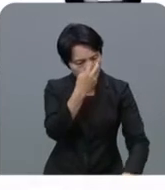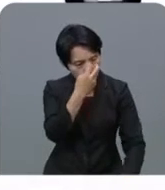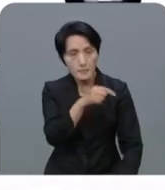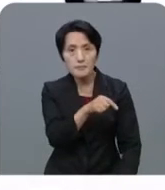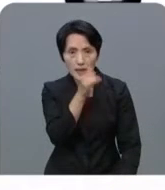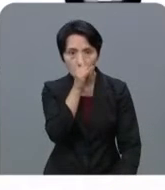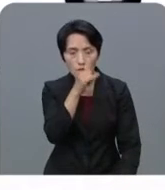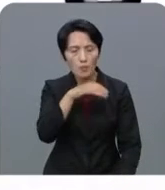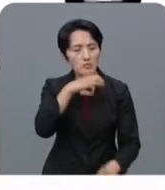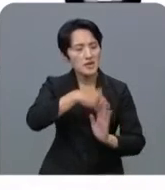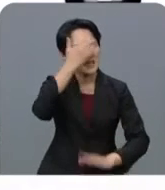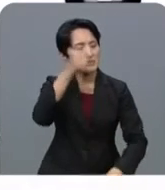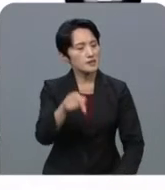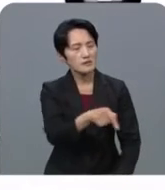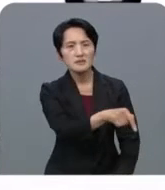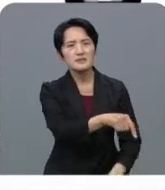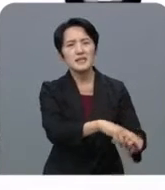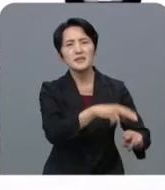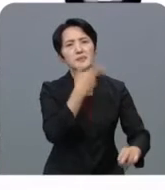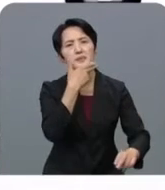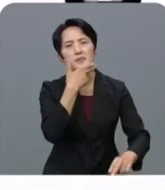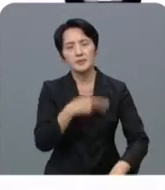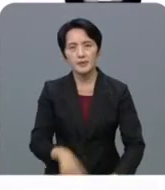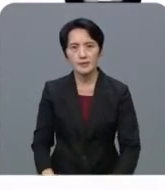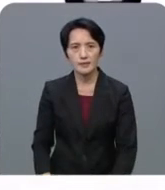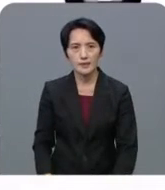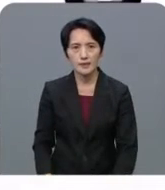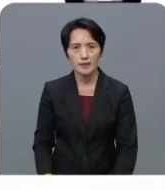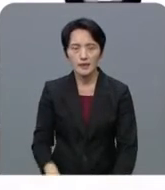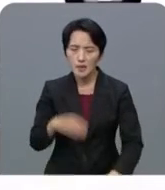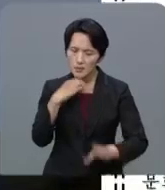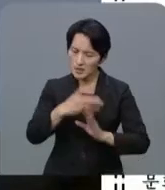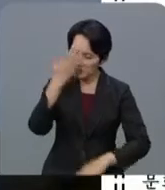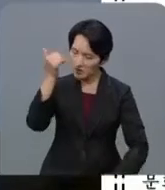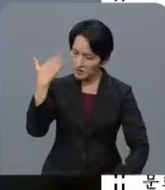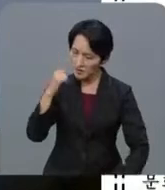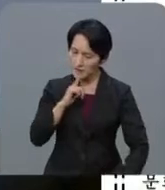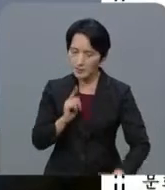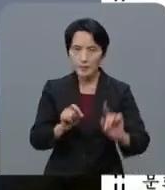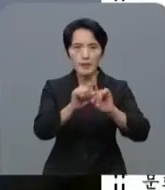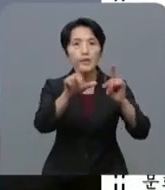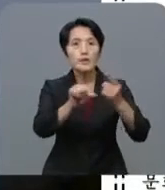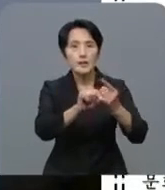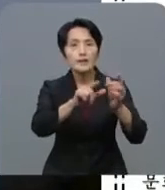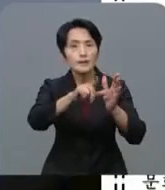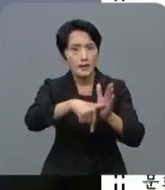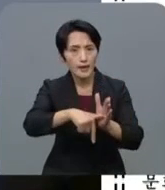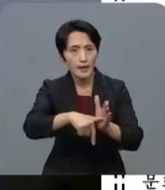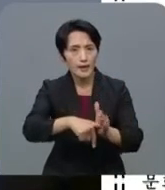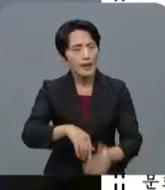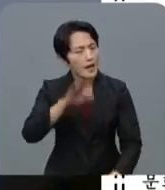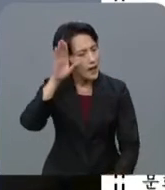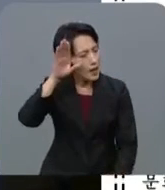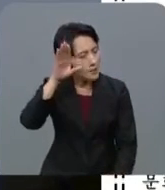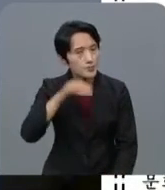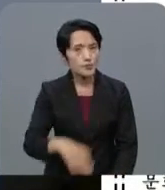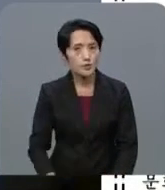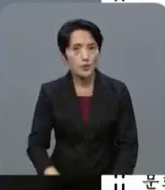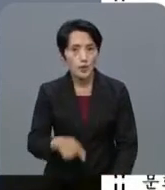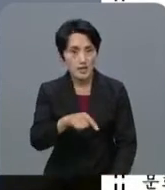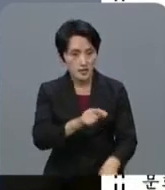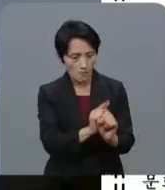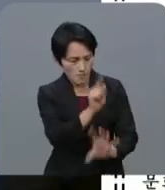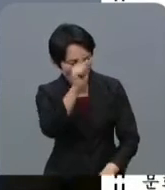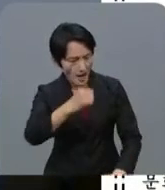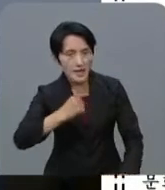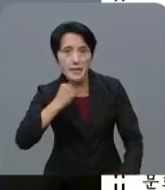在现场观摩导弹试射，金正恩并未出席。今年一月，金正恩在劳动党第八次全国代表大